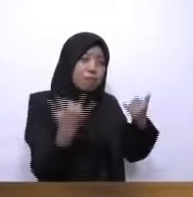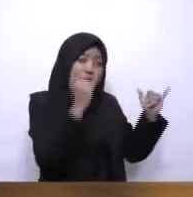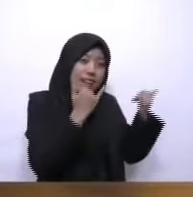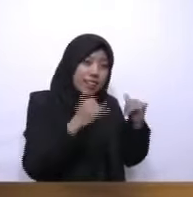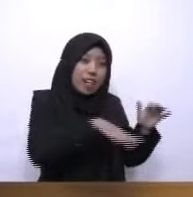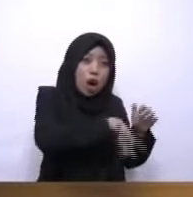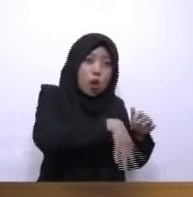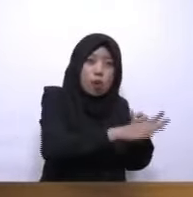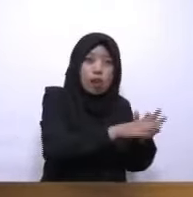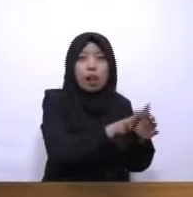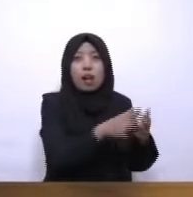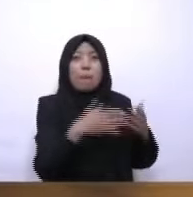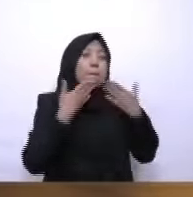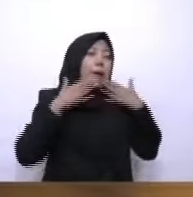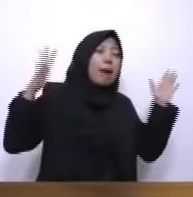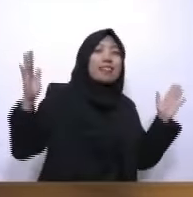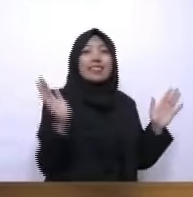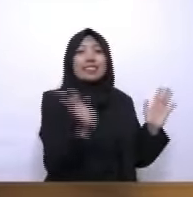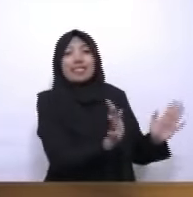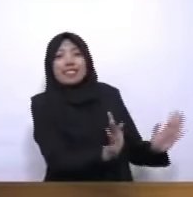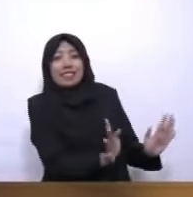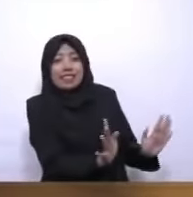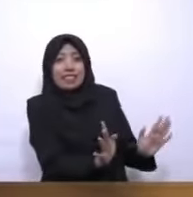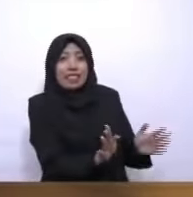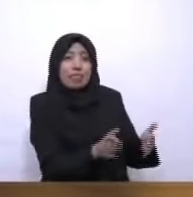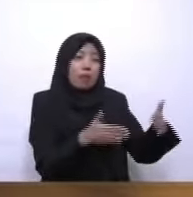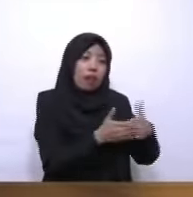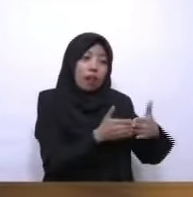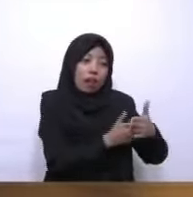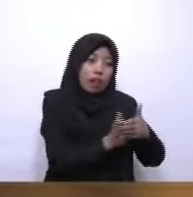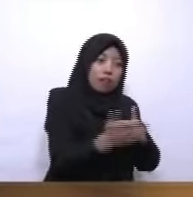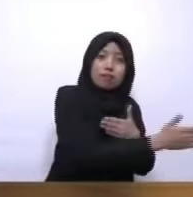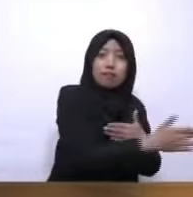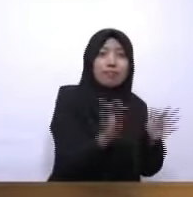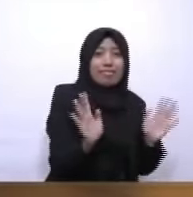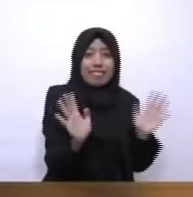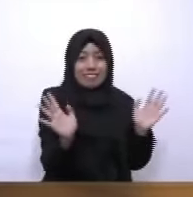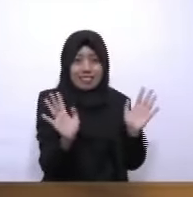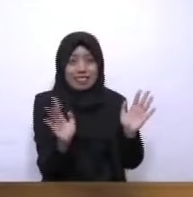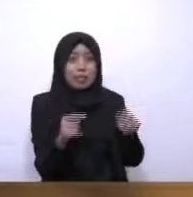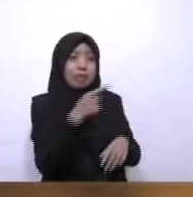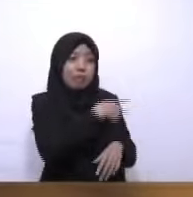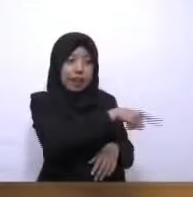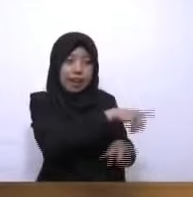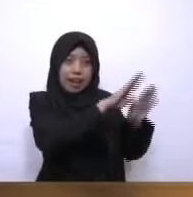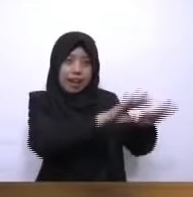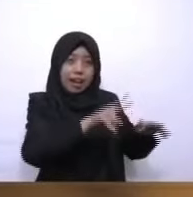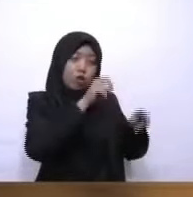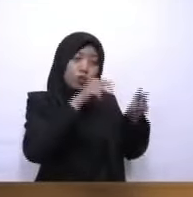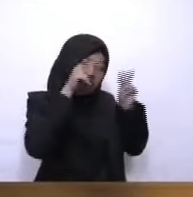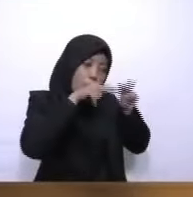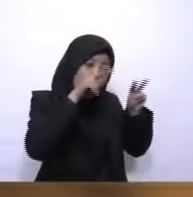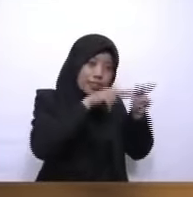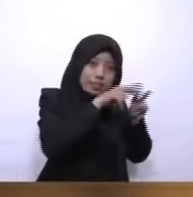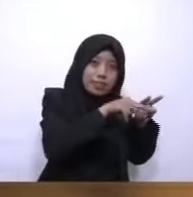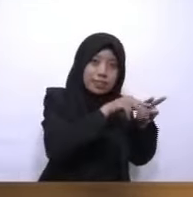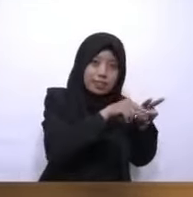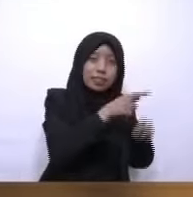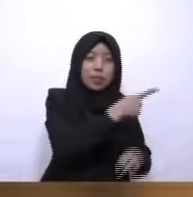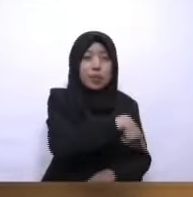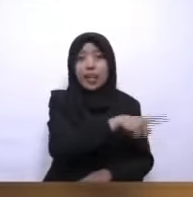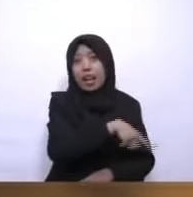batas. Sehingga mereka betul-betul terawasi dan